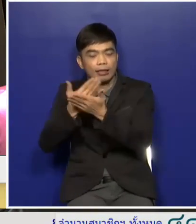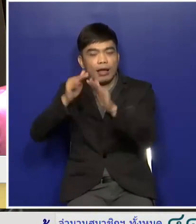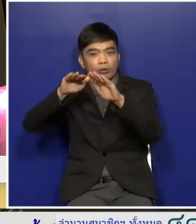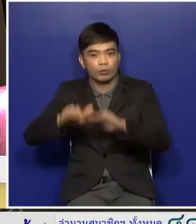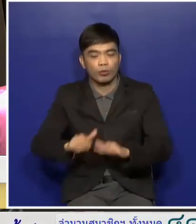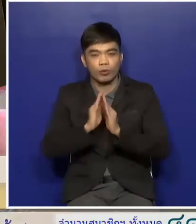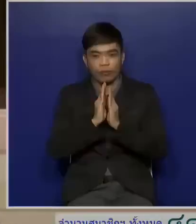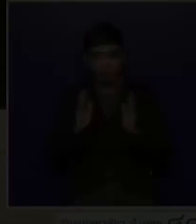บขอบคุท่านครั